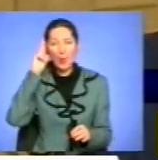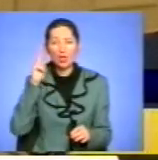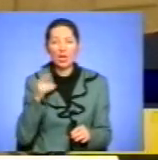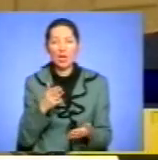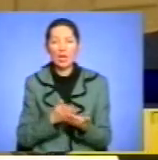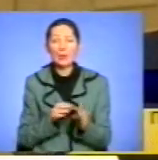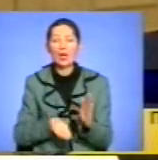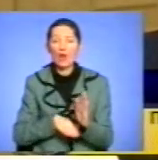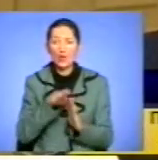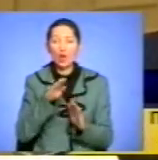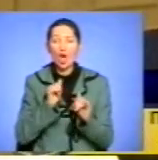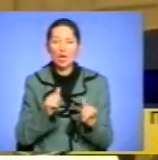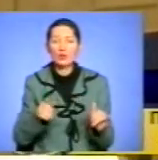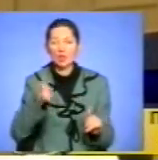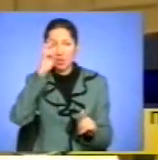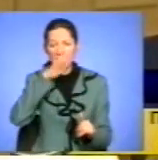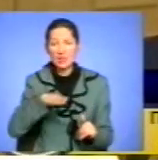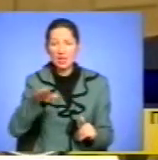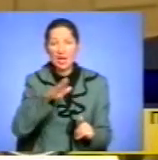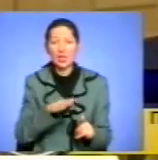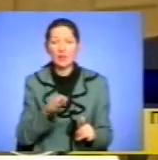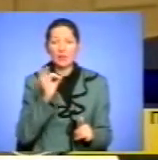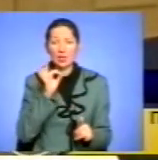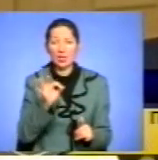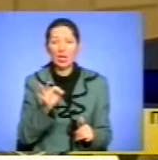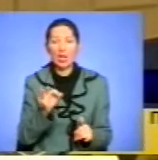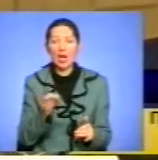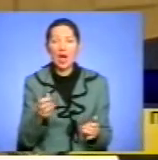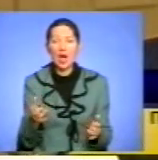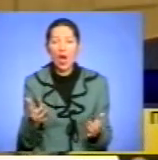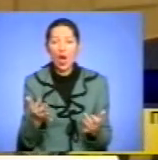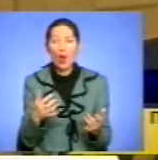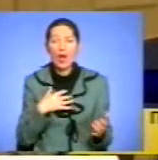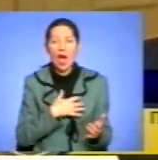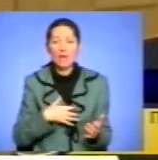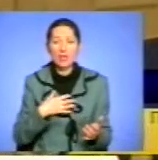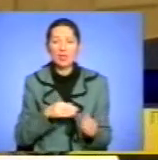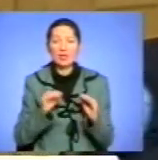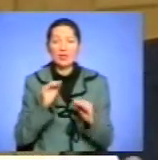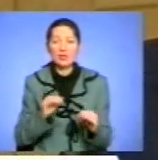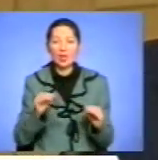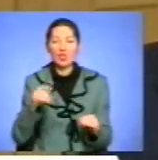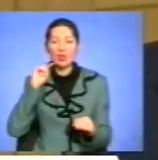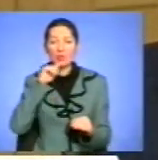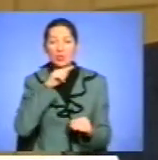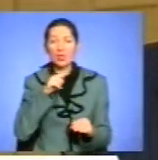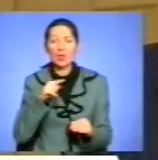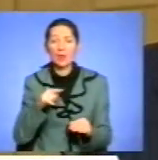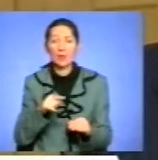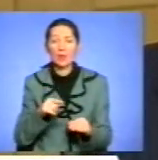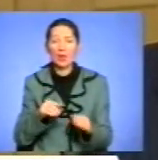країни сказав, наскільки важна составляюча економічної політики, монетарна